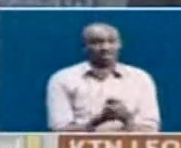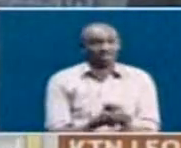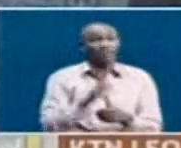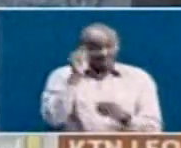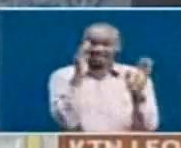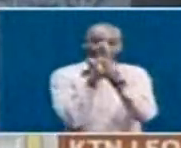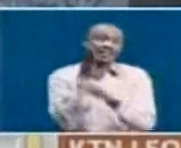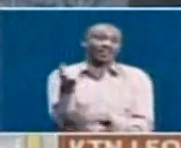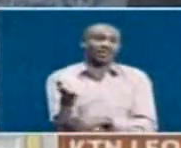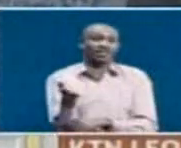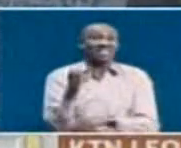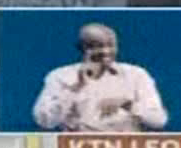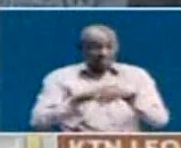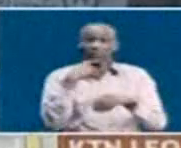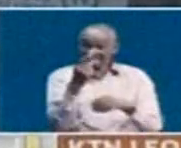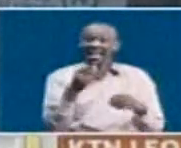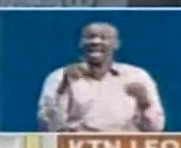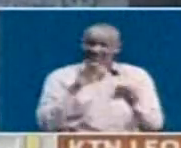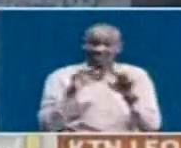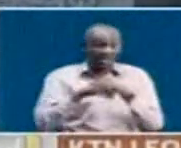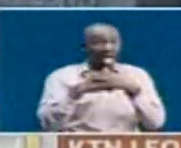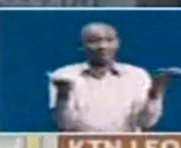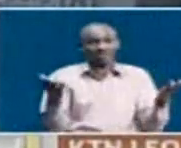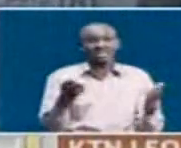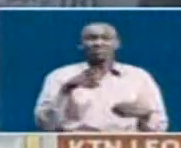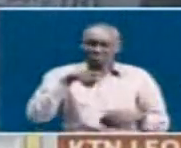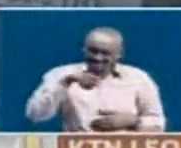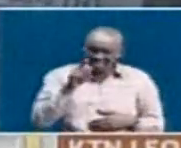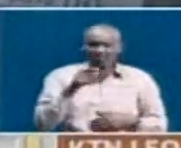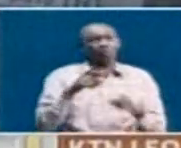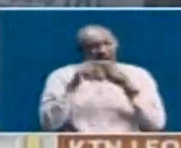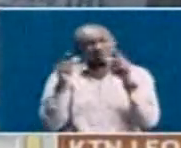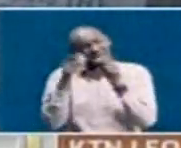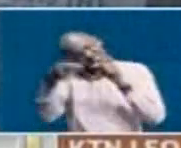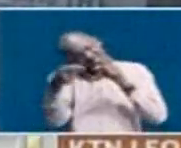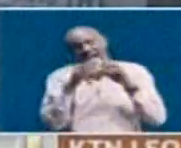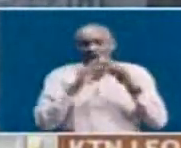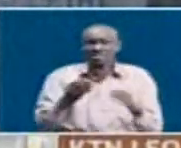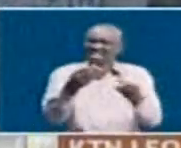lazima uifiche. Ukishamwambia bwana anakuwa maneno kwa nyumba,